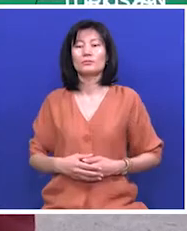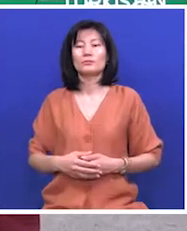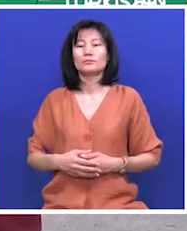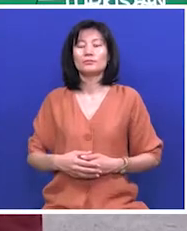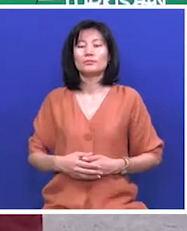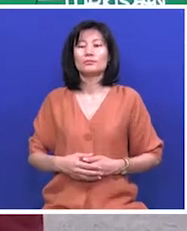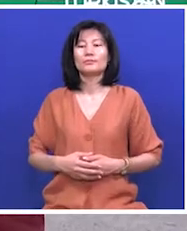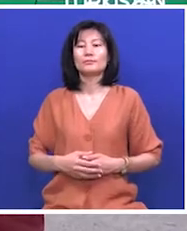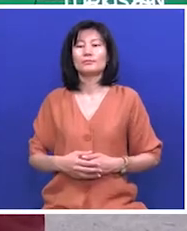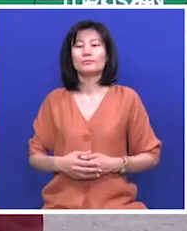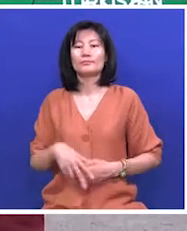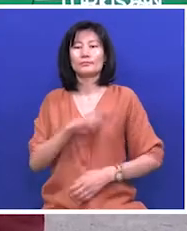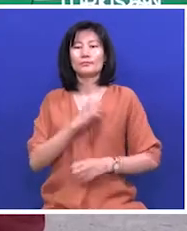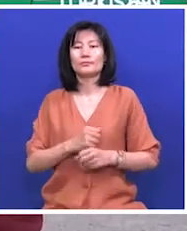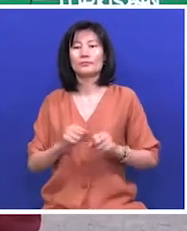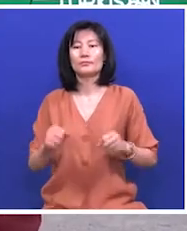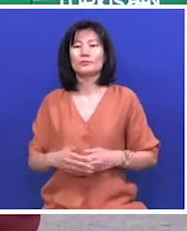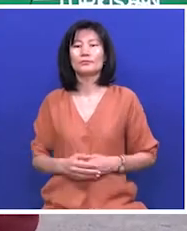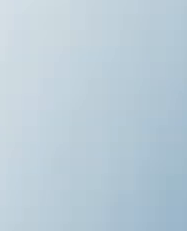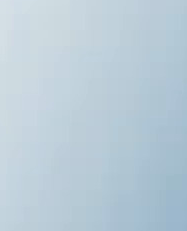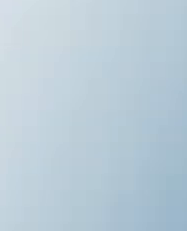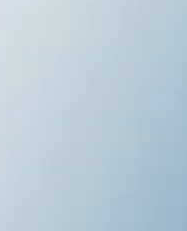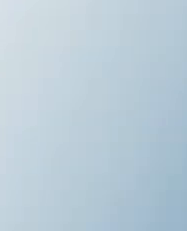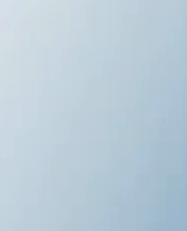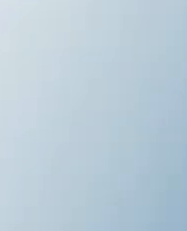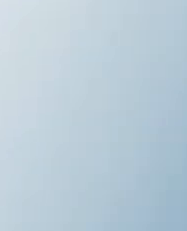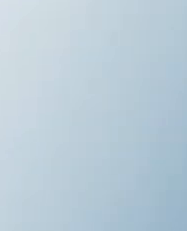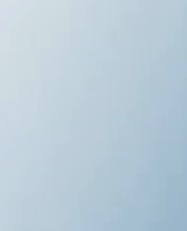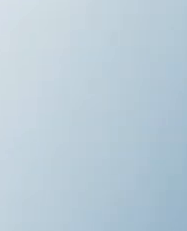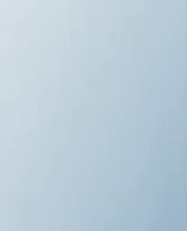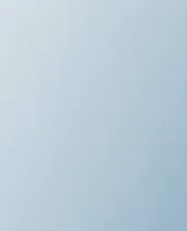тиісін деген мақсатпен сауап үшін істеп жатқан тілегіміз бар.